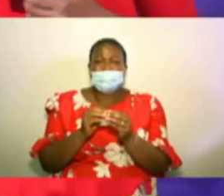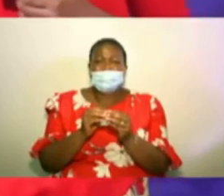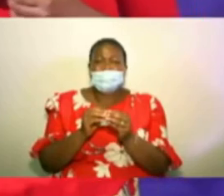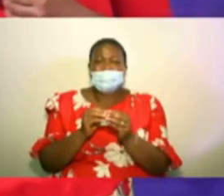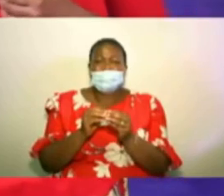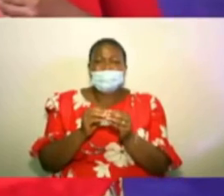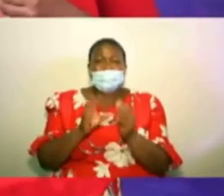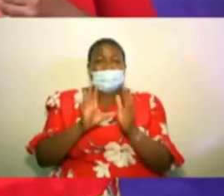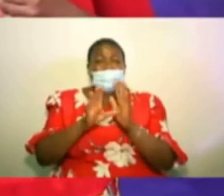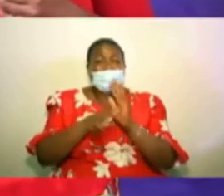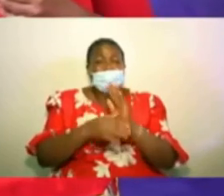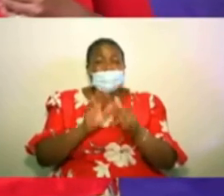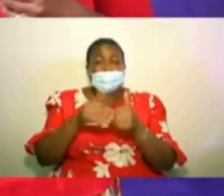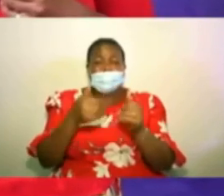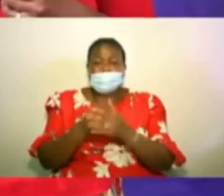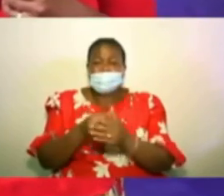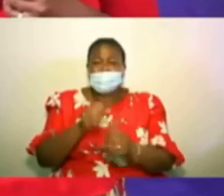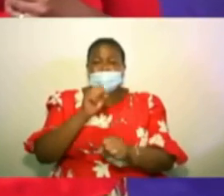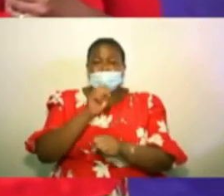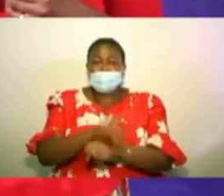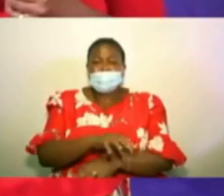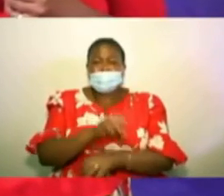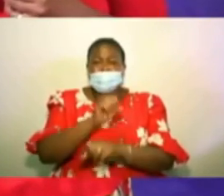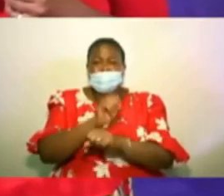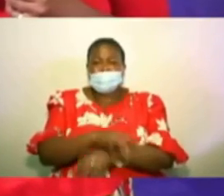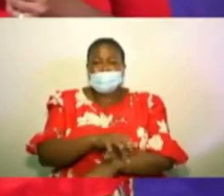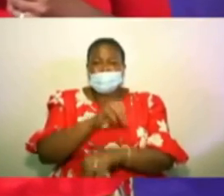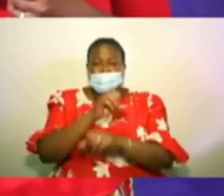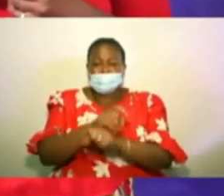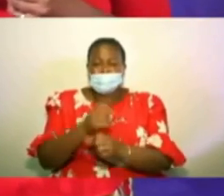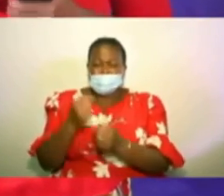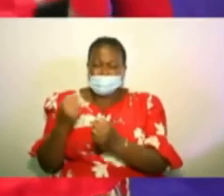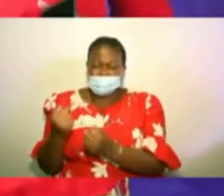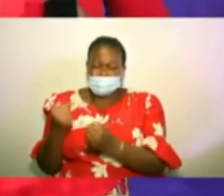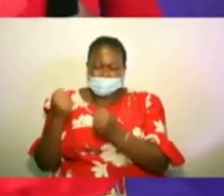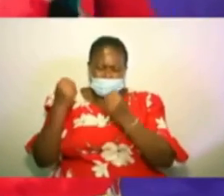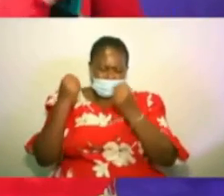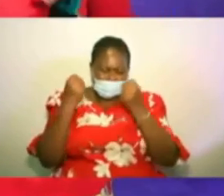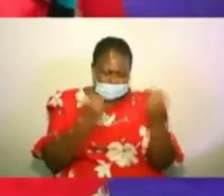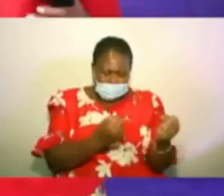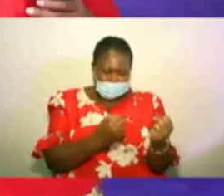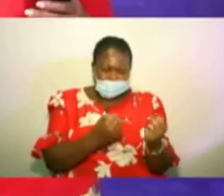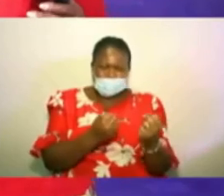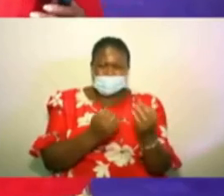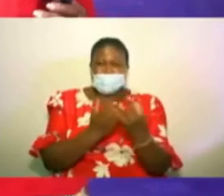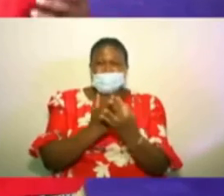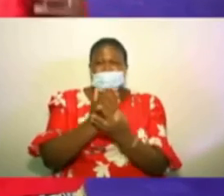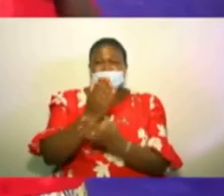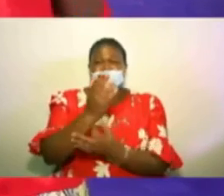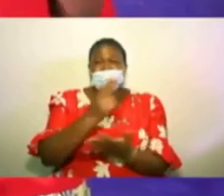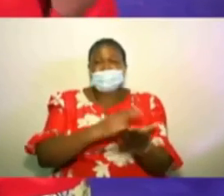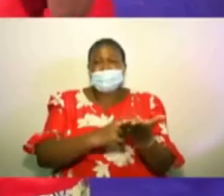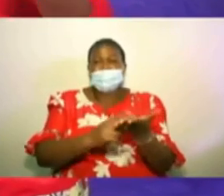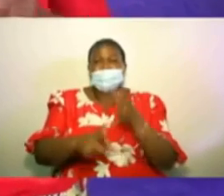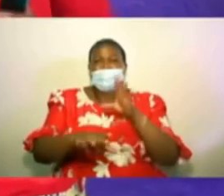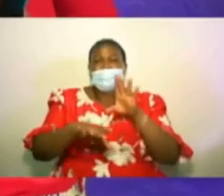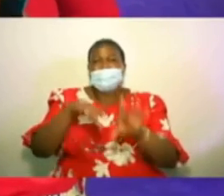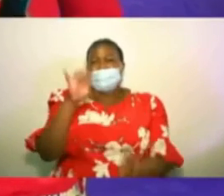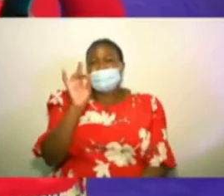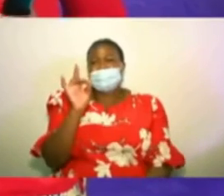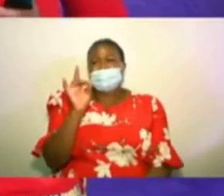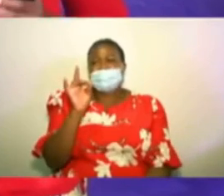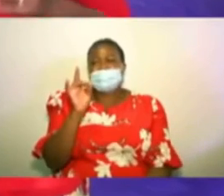they marched forward in the might and power of the Holy Spirit. Et je cite, il dit que ils ont